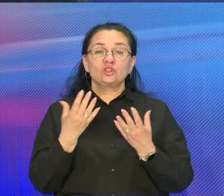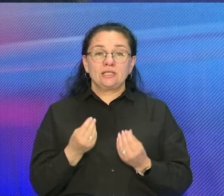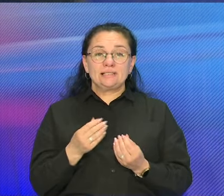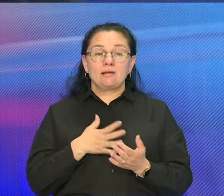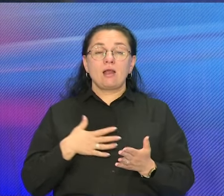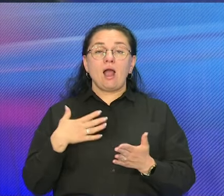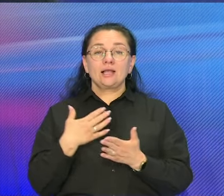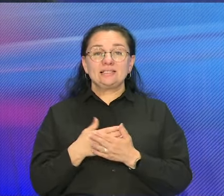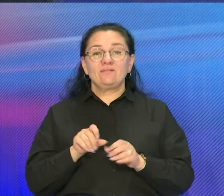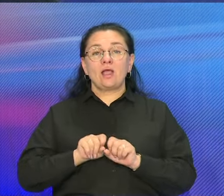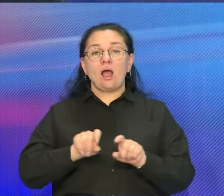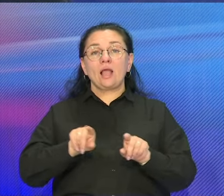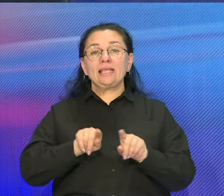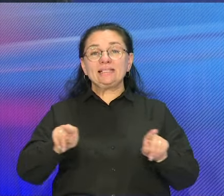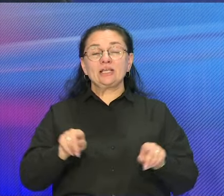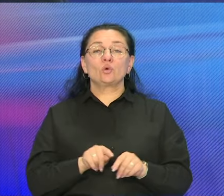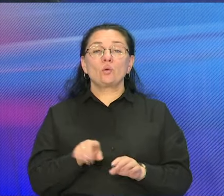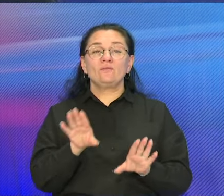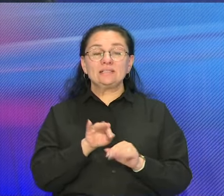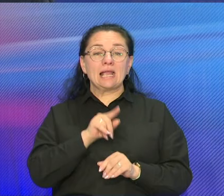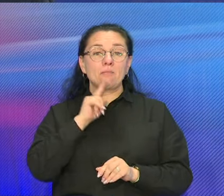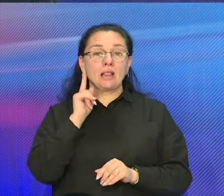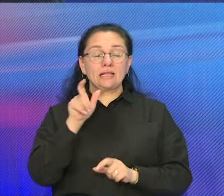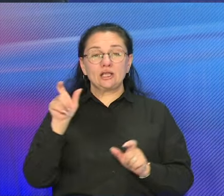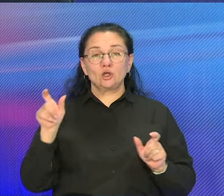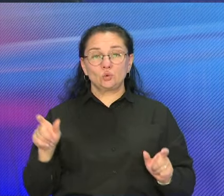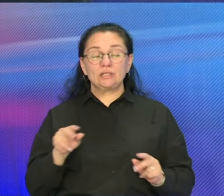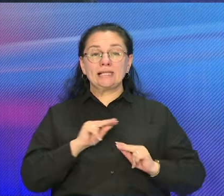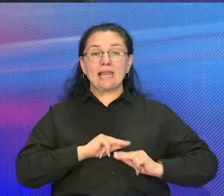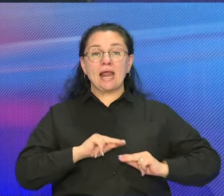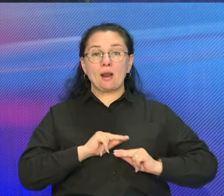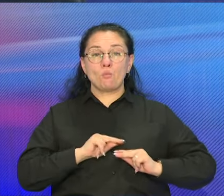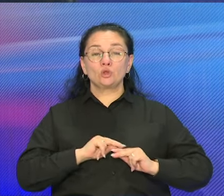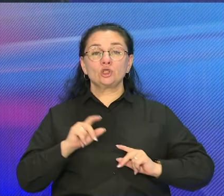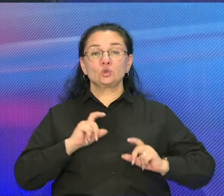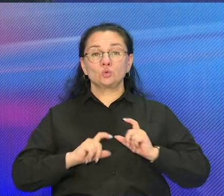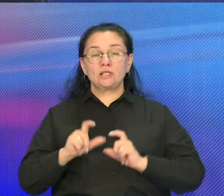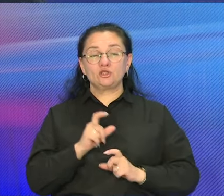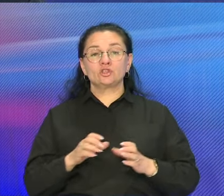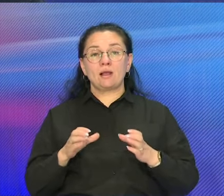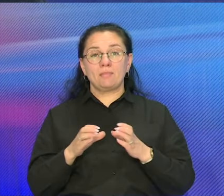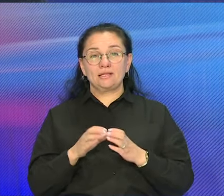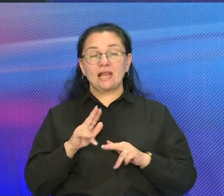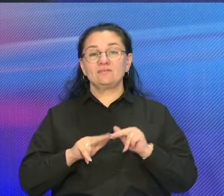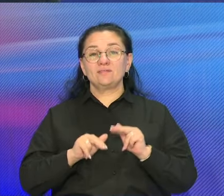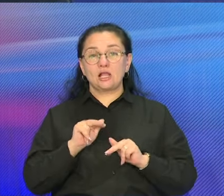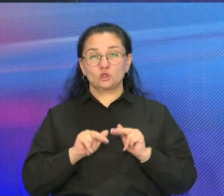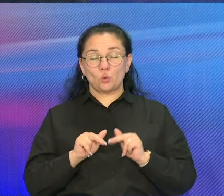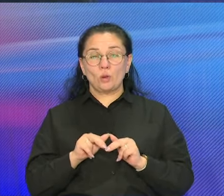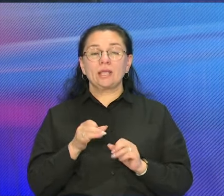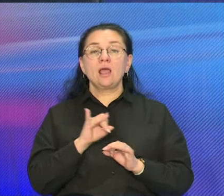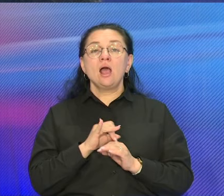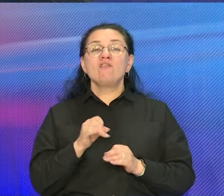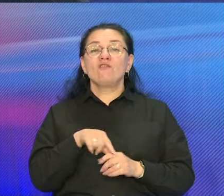активно агитируем ребят для работы в студенческом отряде на Всебелорусской молодёжной стройке в городе Бресе, на патриотическом